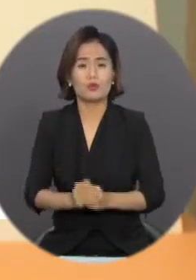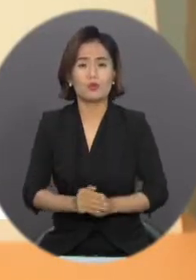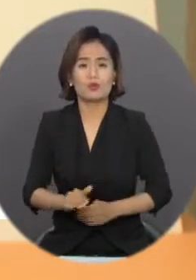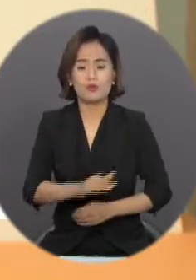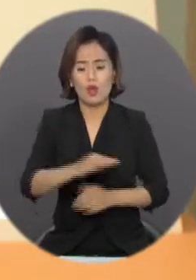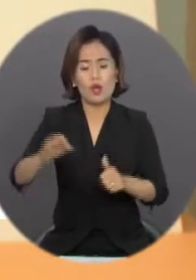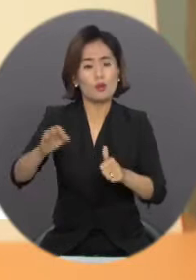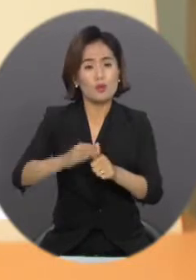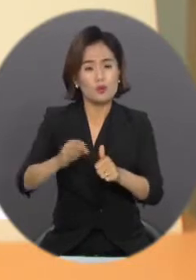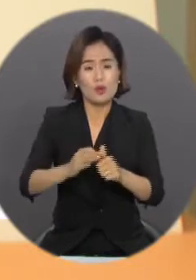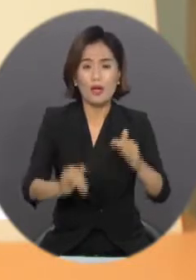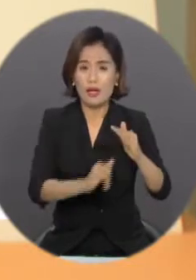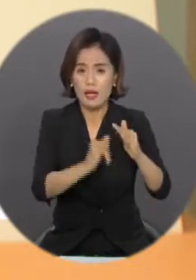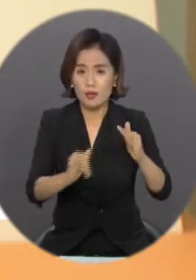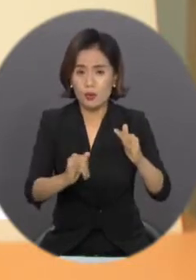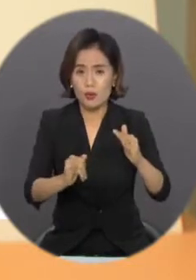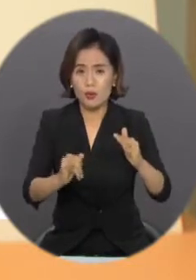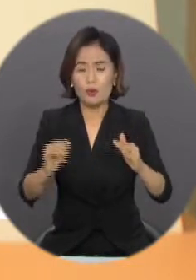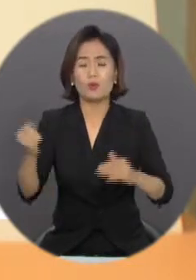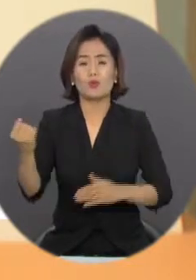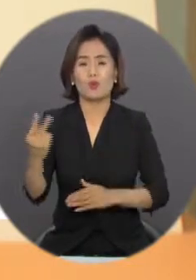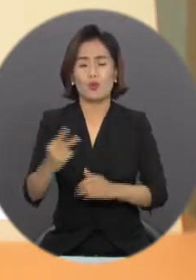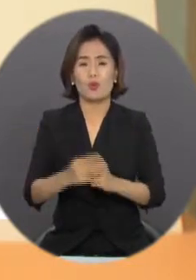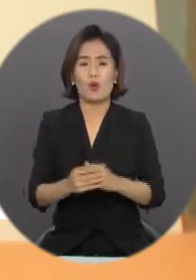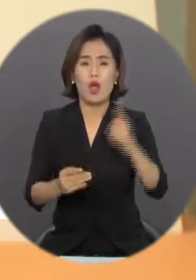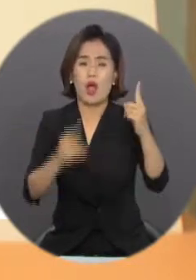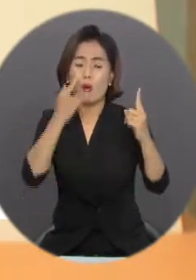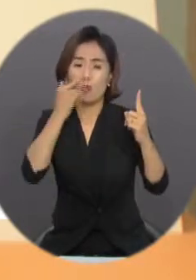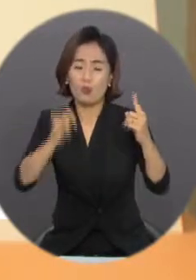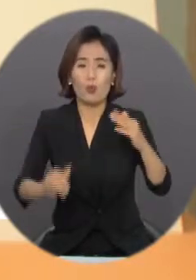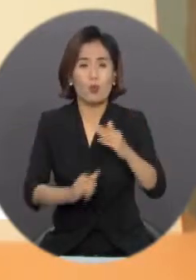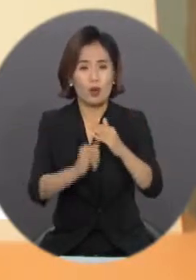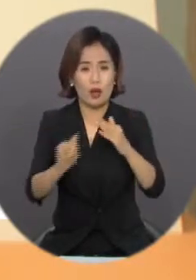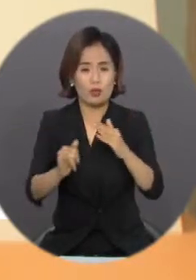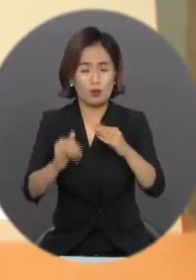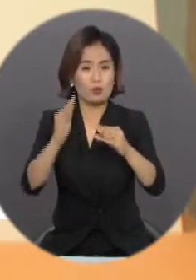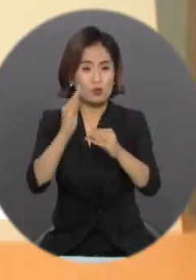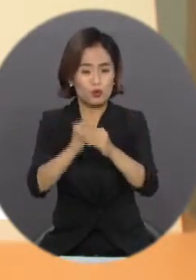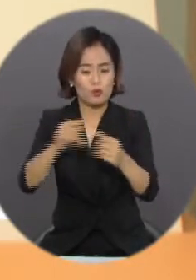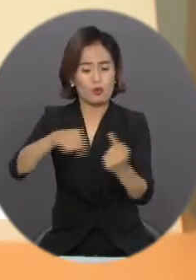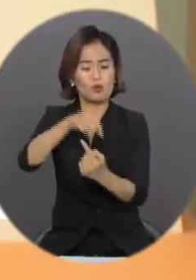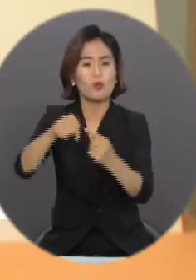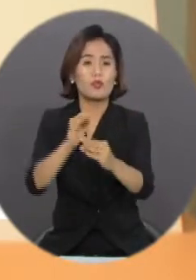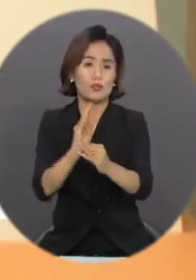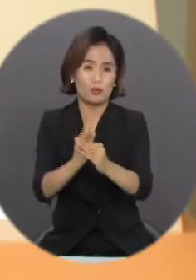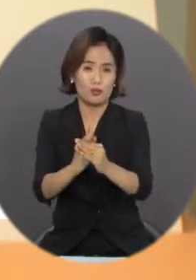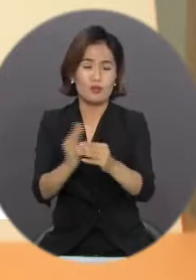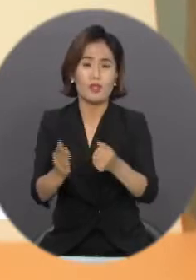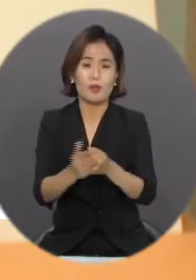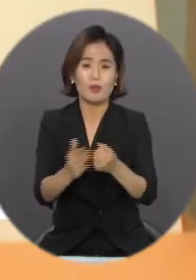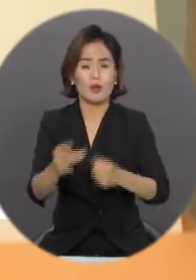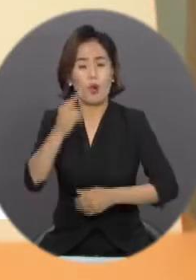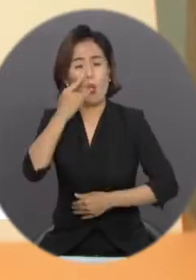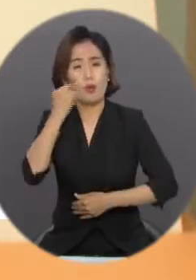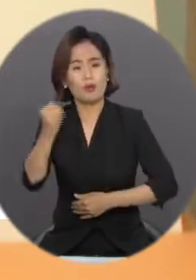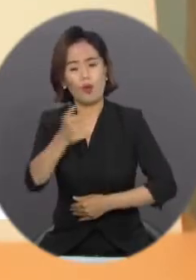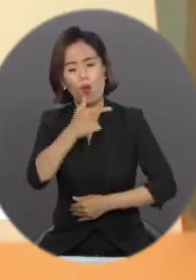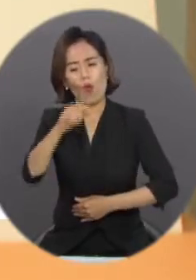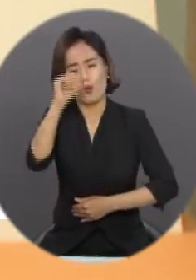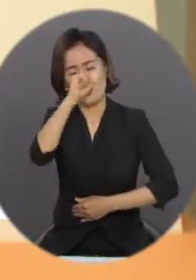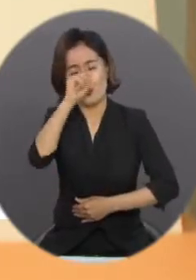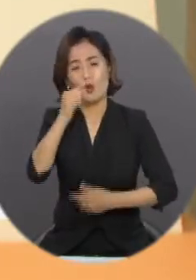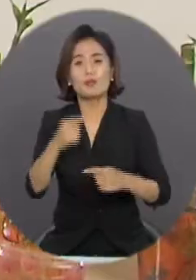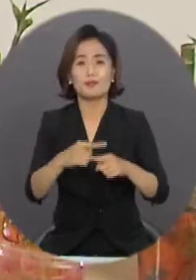저희들이 저소득층이라든지 유아라든지 그다음 한부모 가정을 중점을 두고 운영을 하고 있어요. 그래서 어머님들이 굉장히